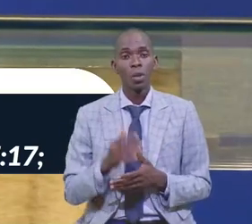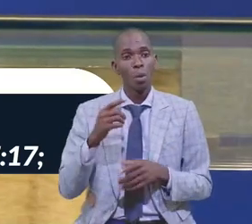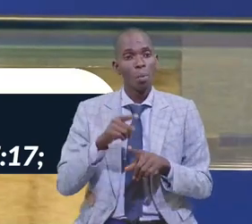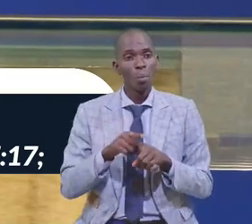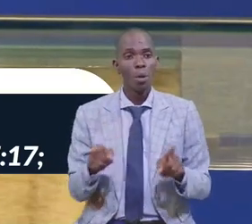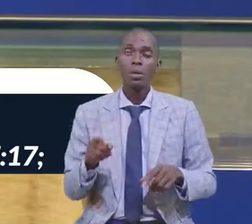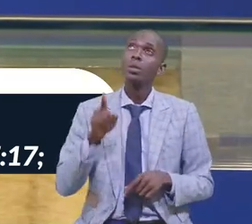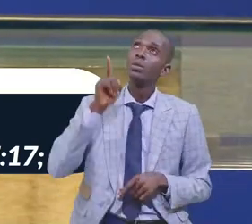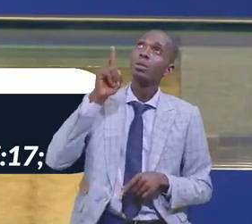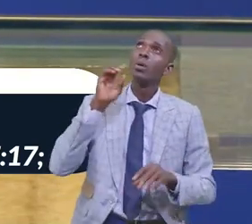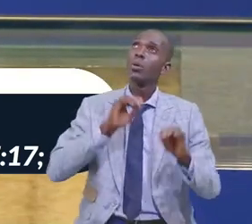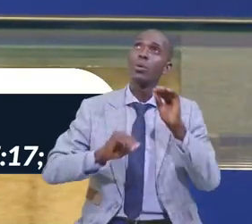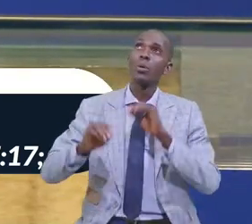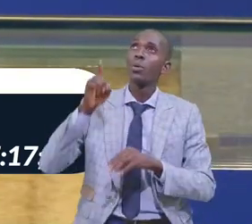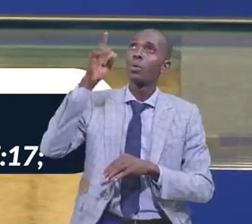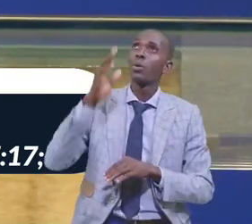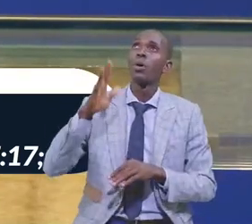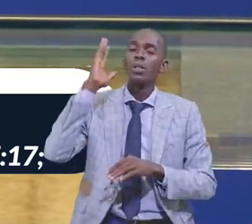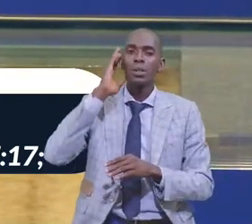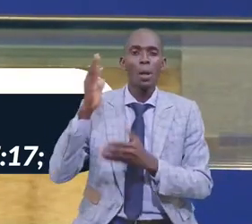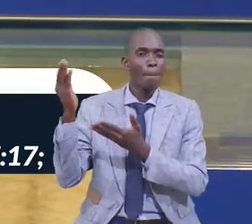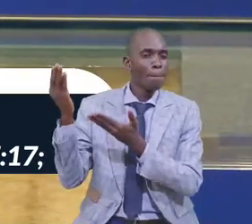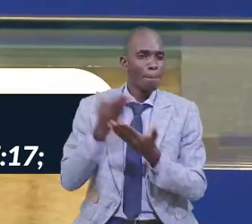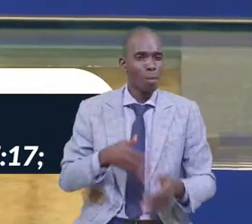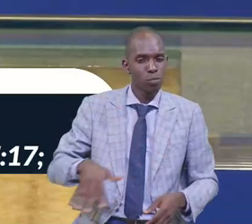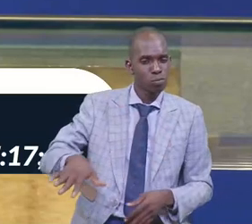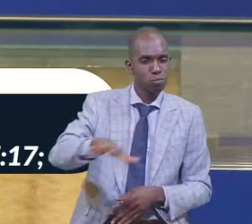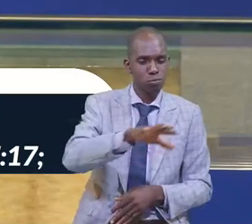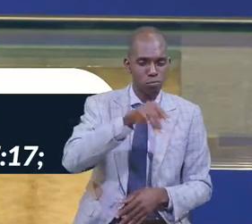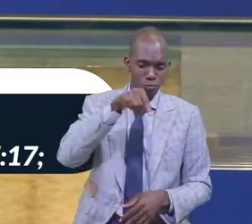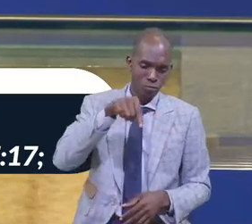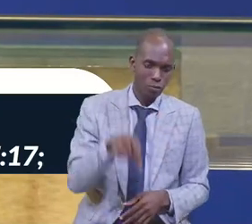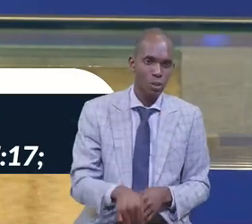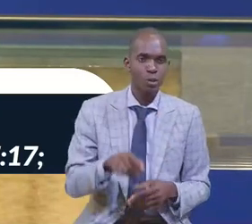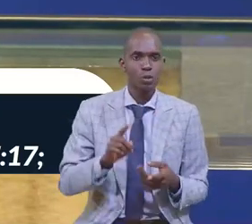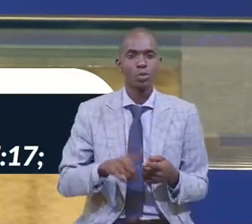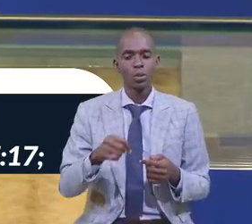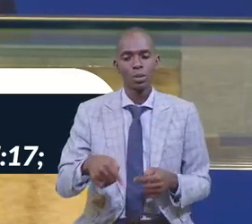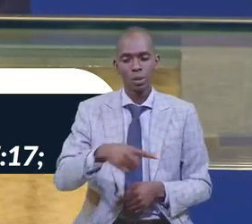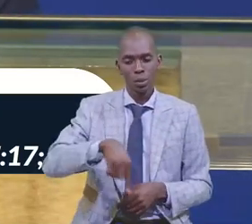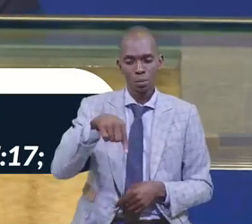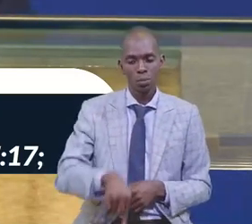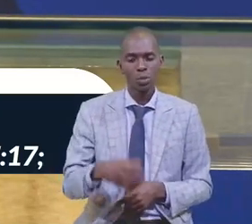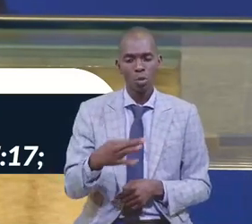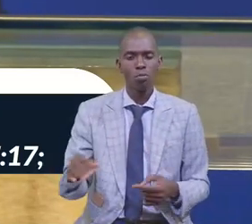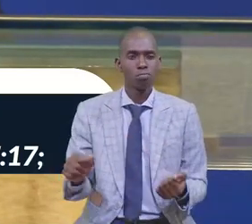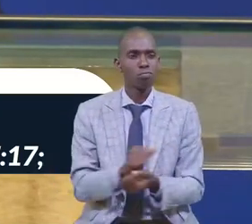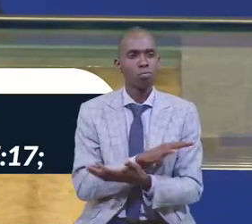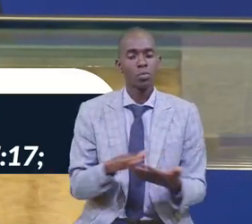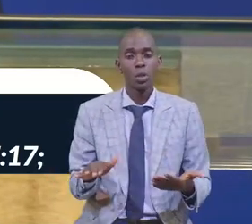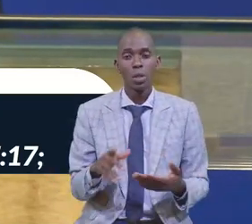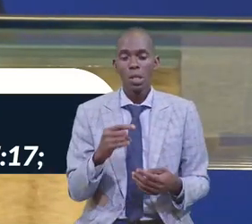Psaume 55, verset 24. Et toi, ô Dieu, tu les feras descendre au fond de la fosse. Écoutez